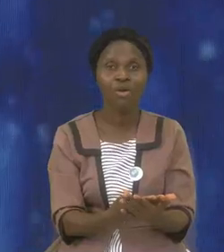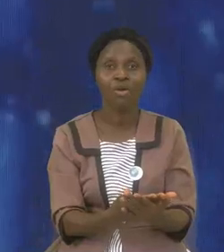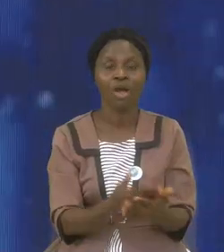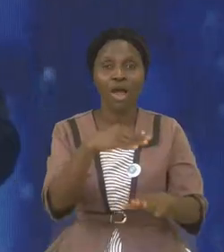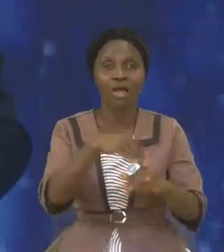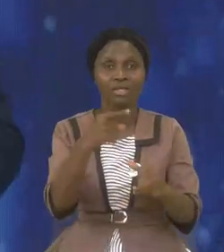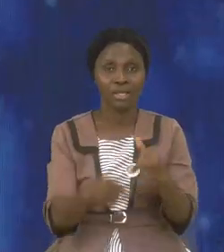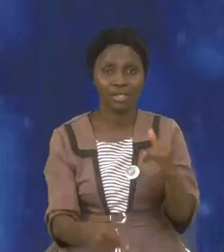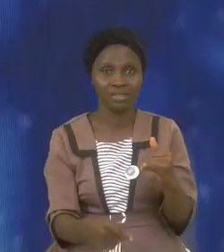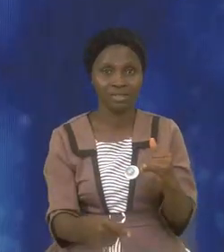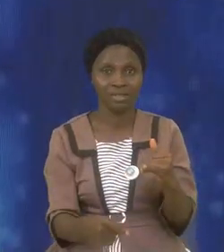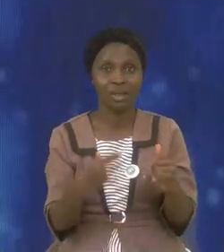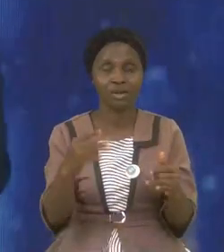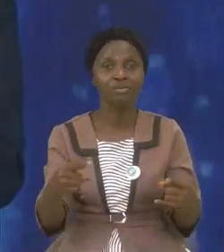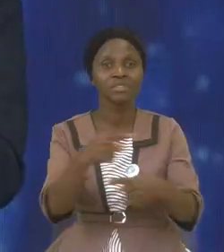terre.